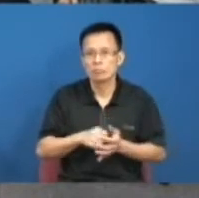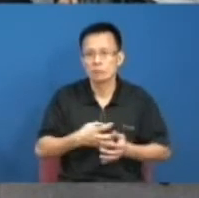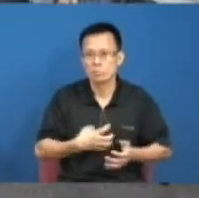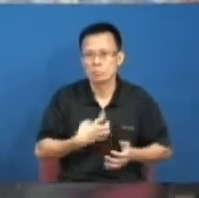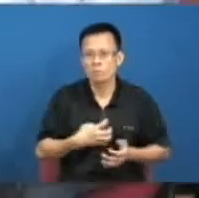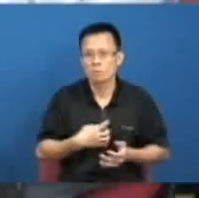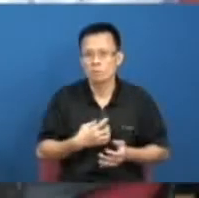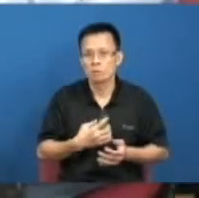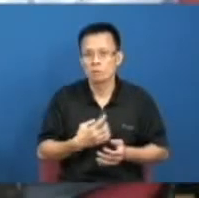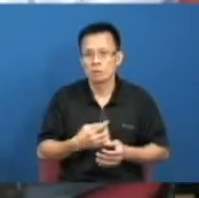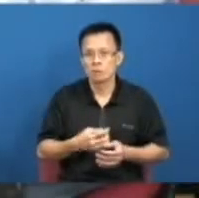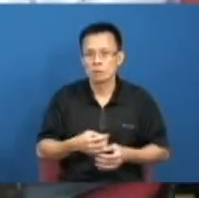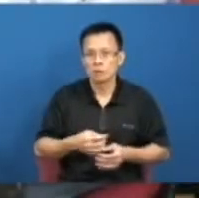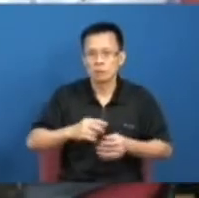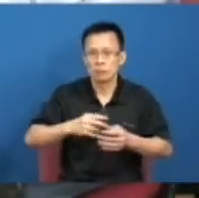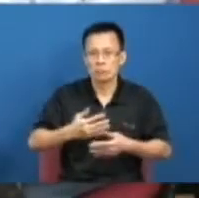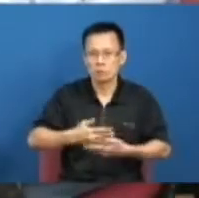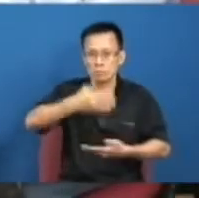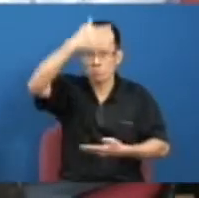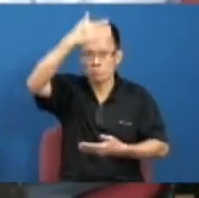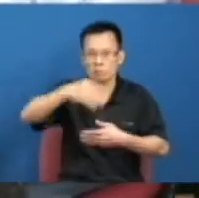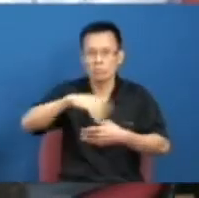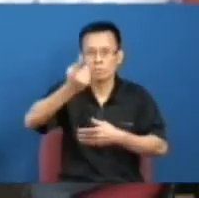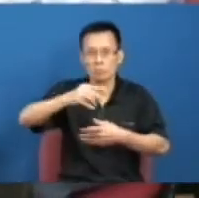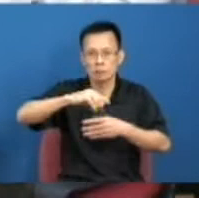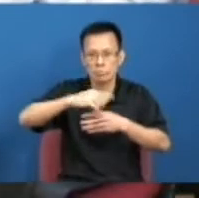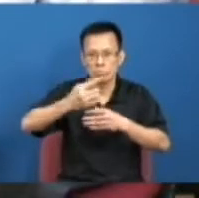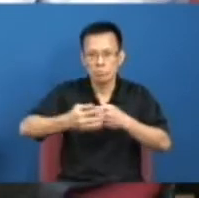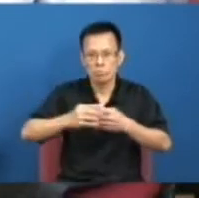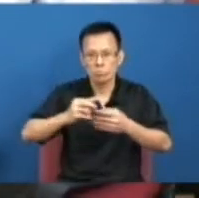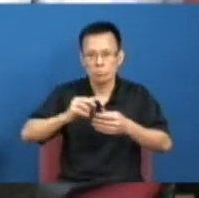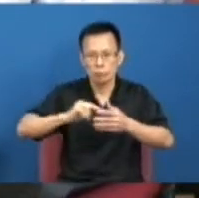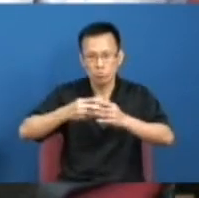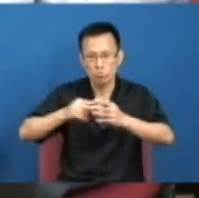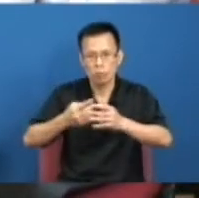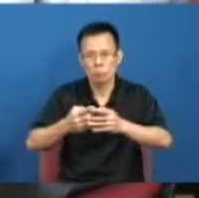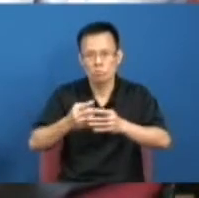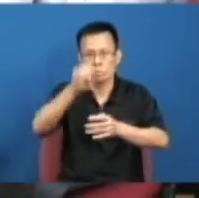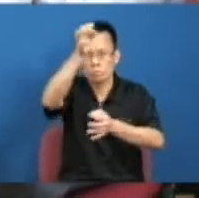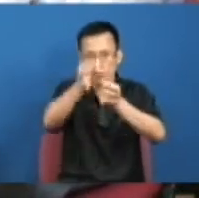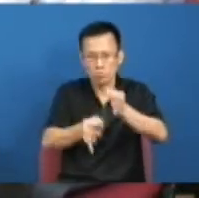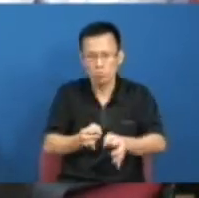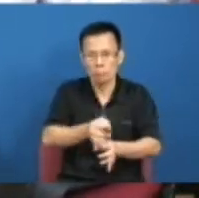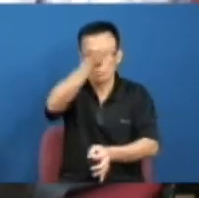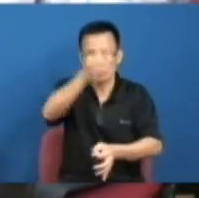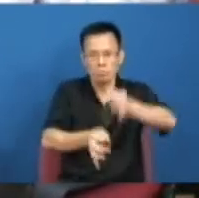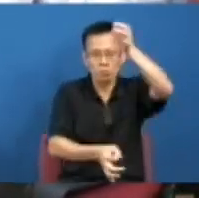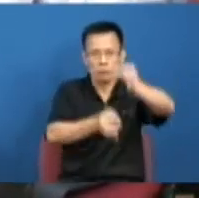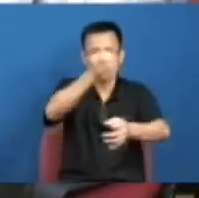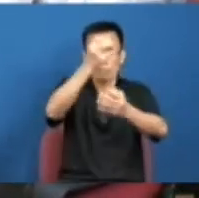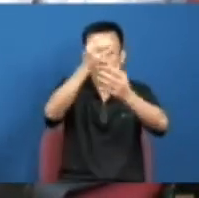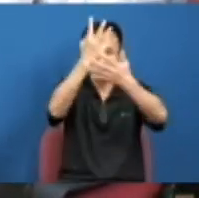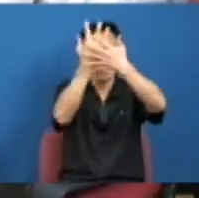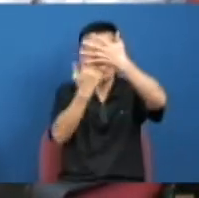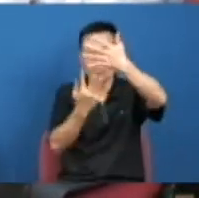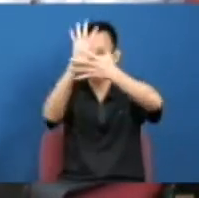哋搭棚咧，外牆維修啦。咁啊，搭棚之後咧，梗係要啲飛龍哥哥咧，就打支拉爆螺絲入去嗰個